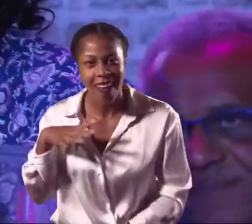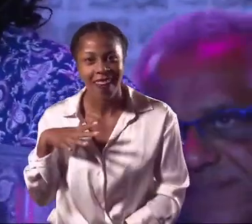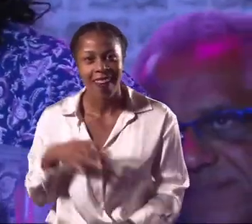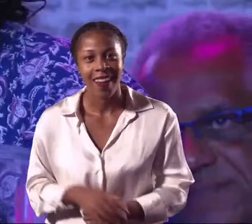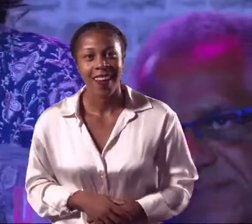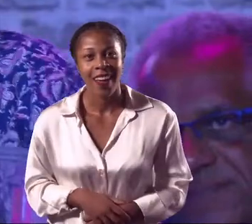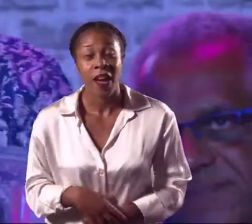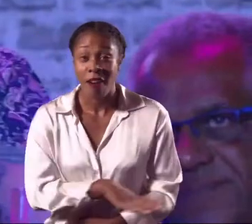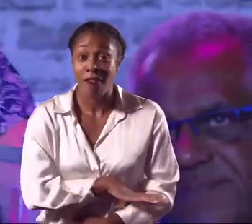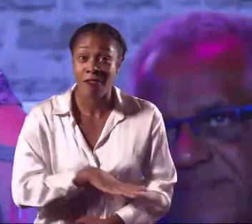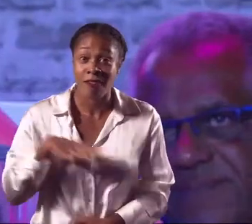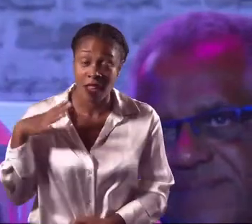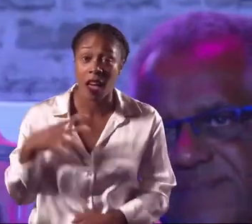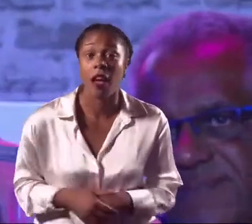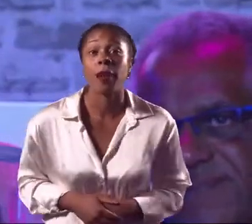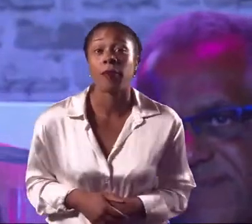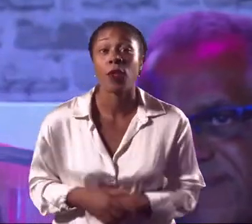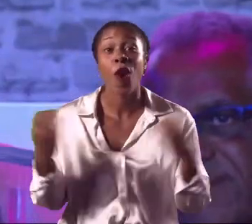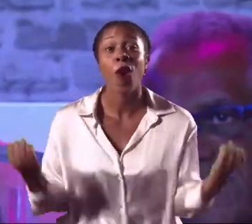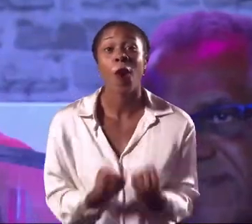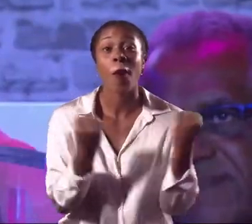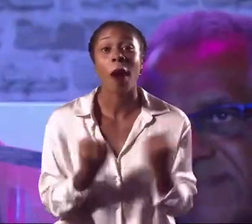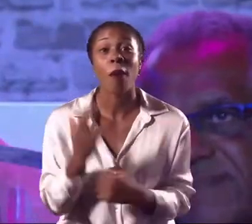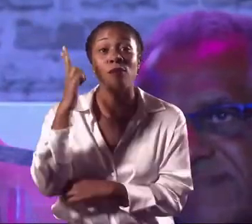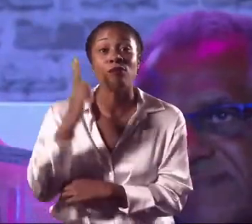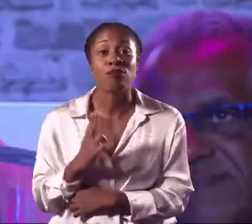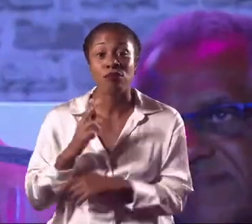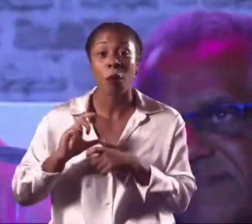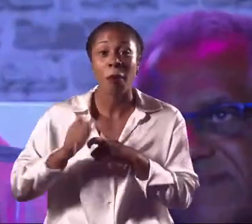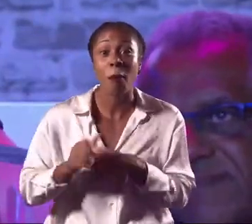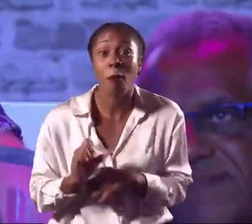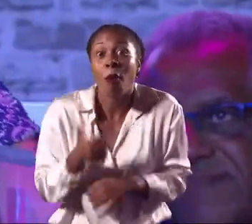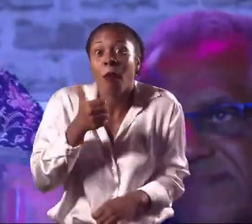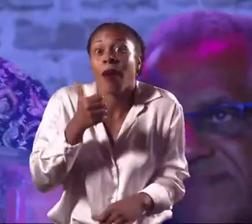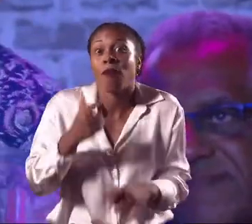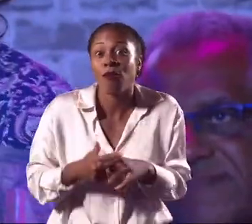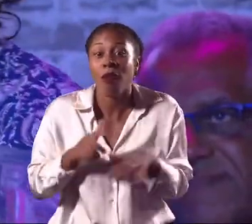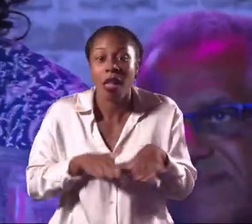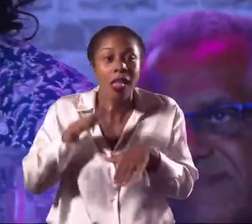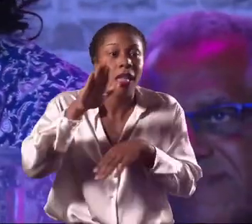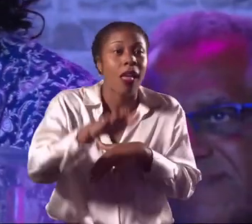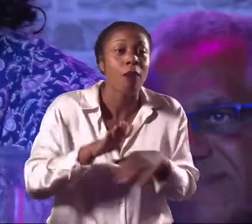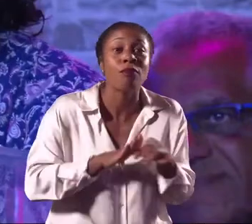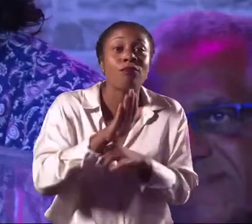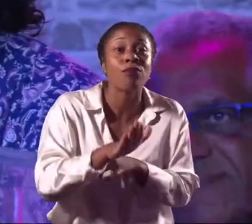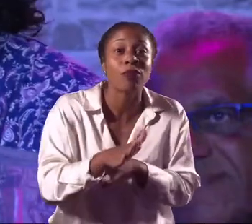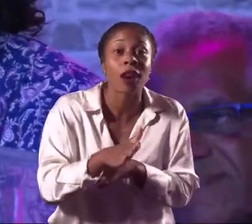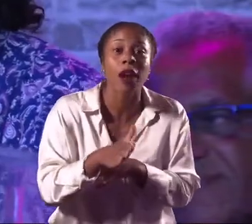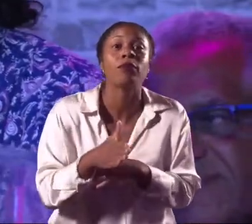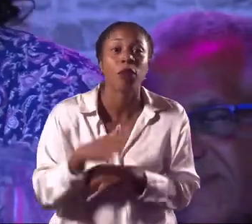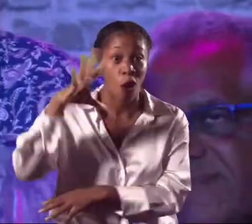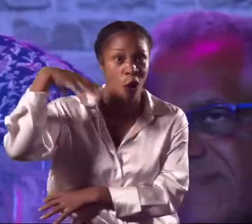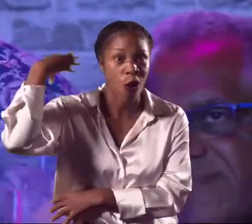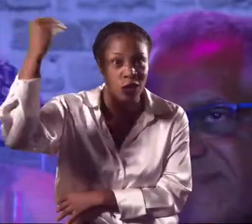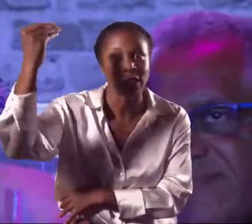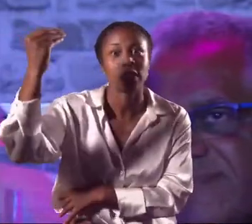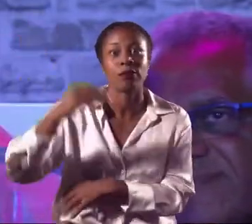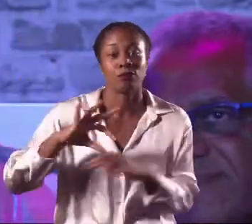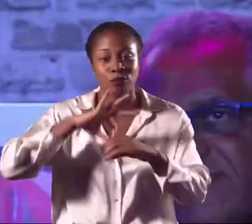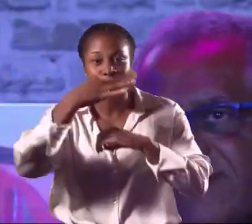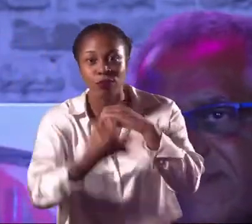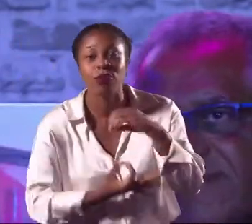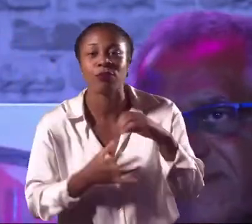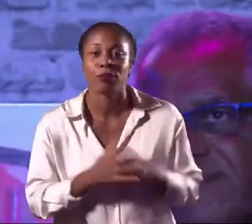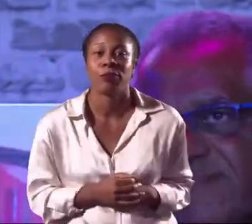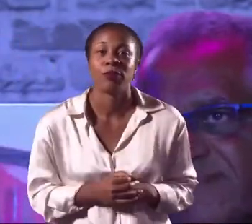fière qu'après notre lancement de campagne, notre premier déplacement, ce soit dans les Antilles, dans les Outre-mer